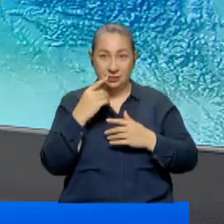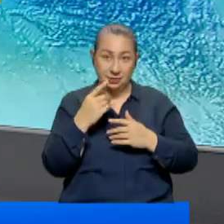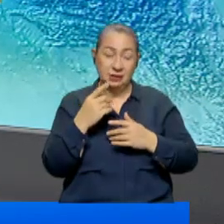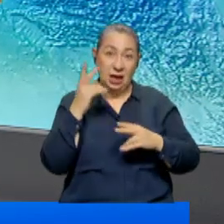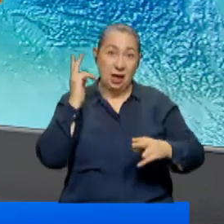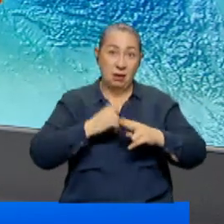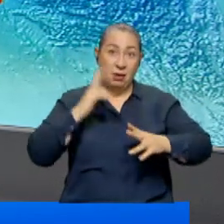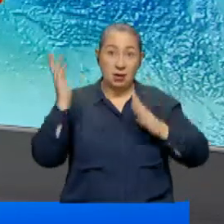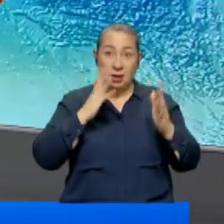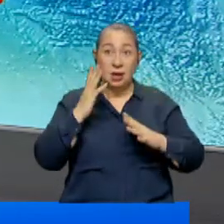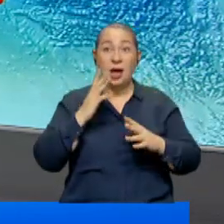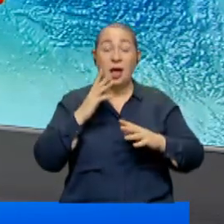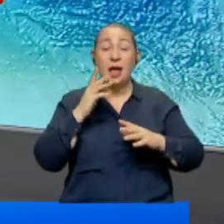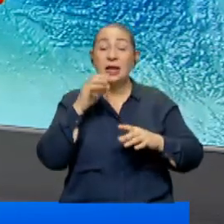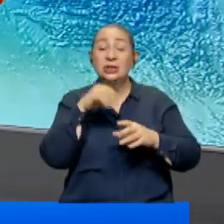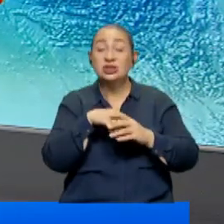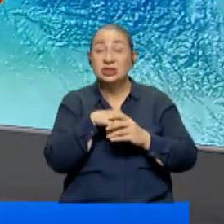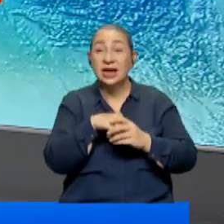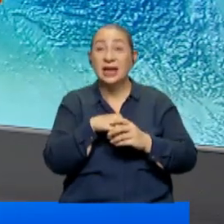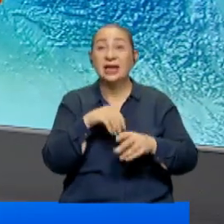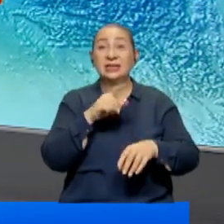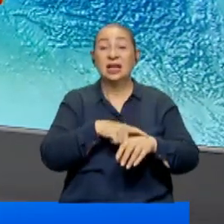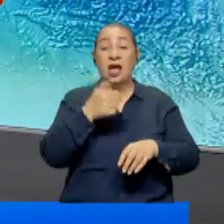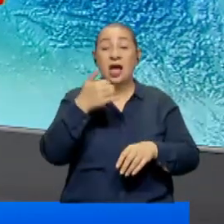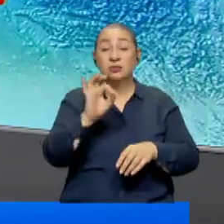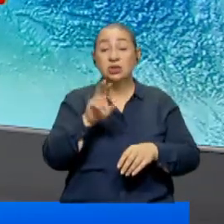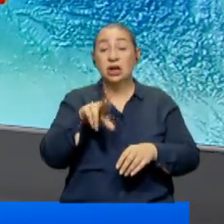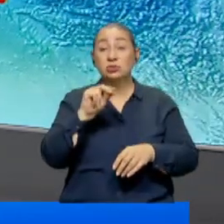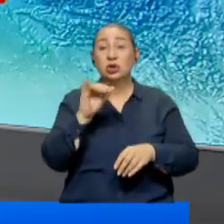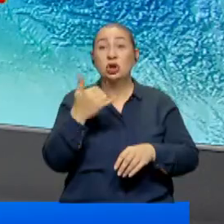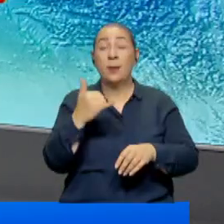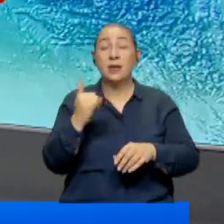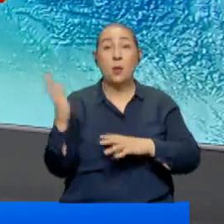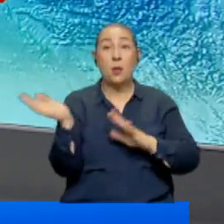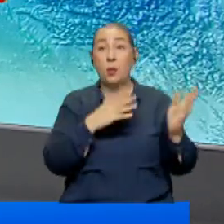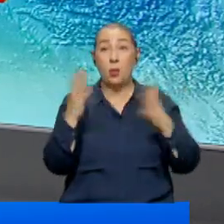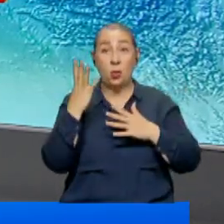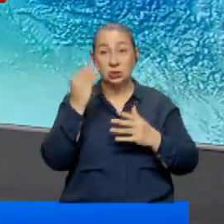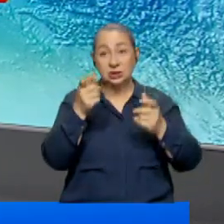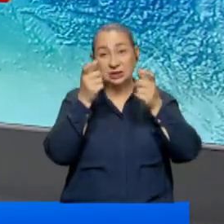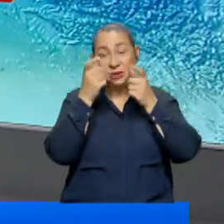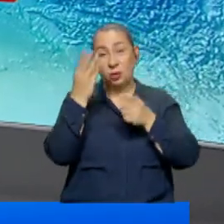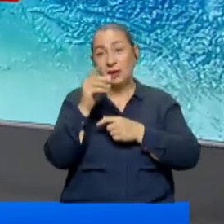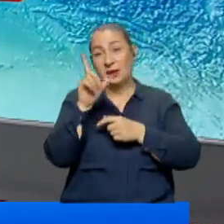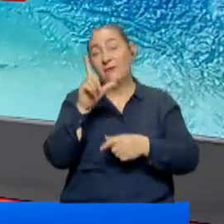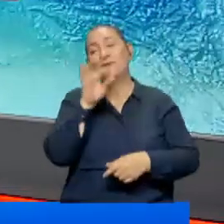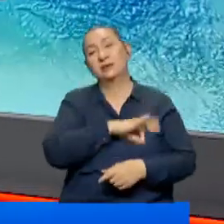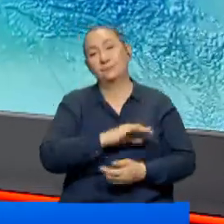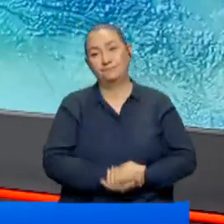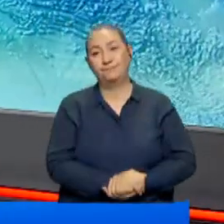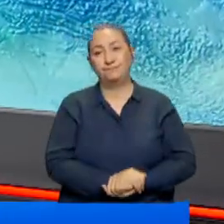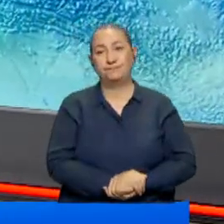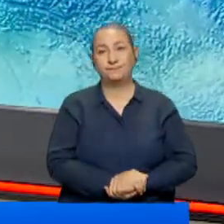ya, ani hızlanmasında, hamlesinde saatte 60-70 kilometreye kadar çıkabilir. Dikkatli olmakta fayda